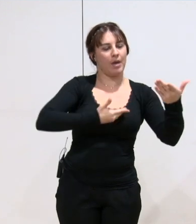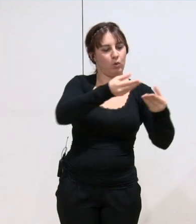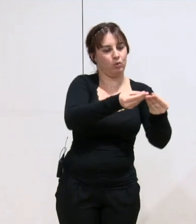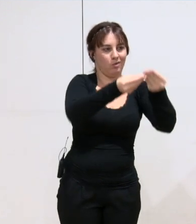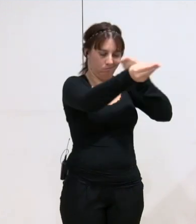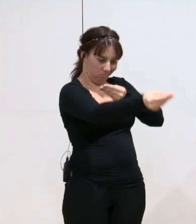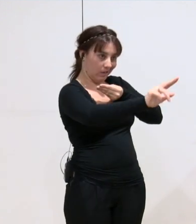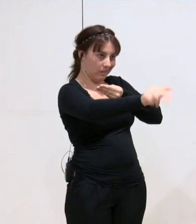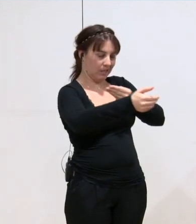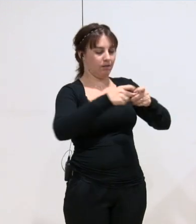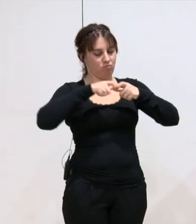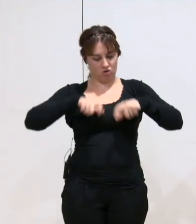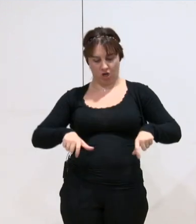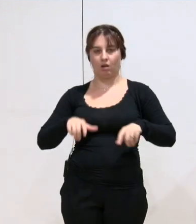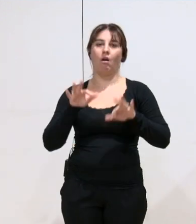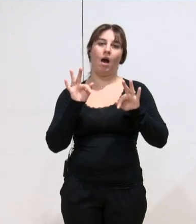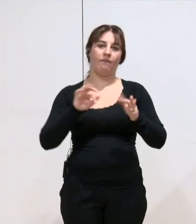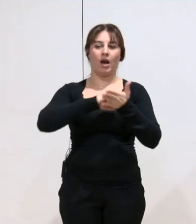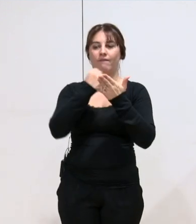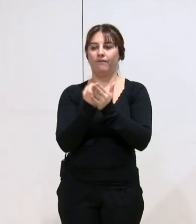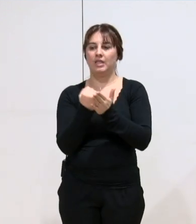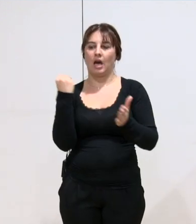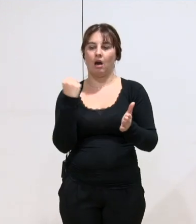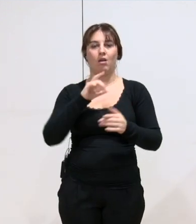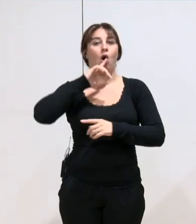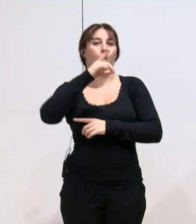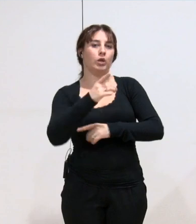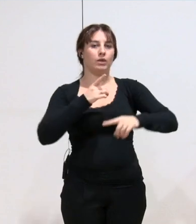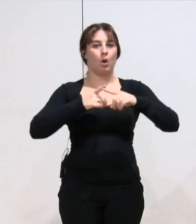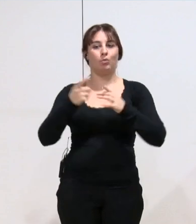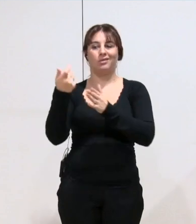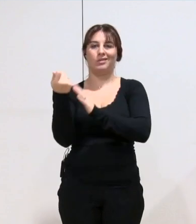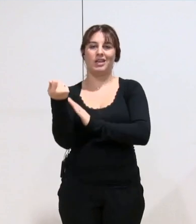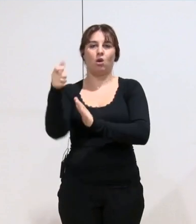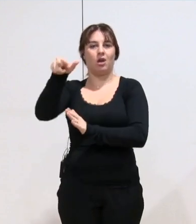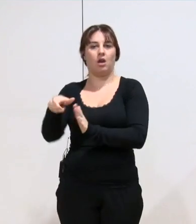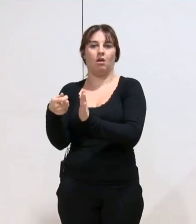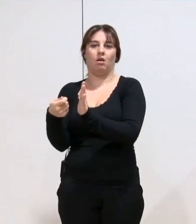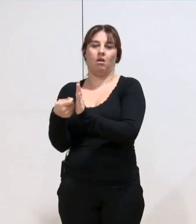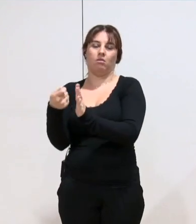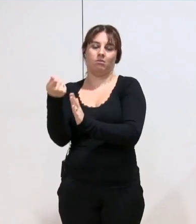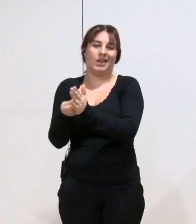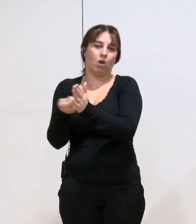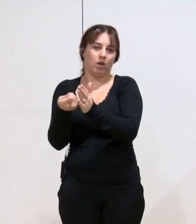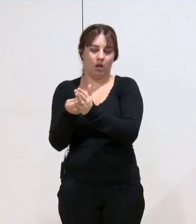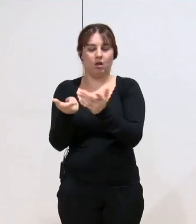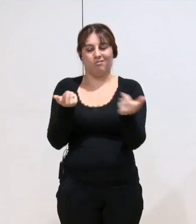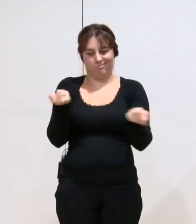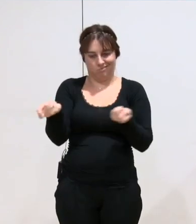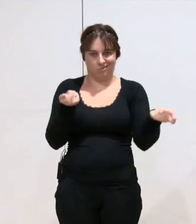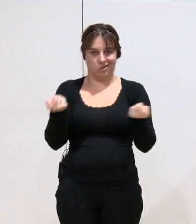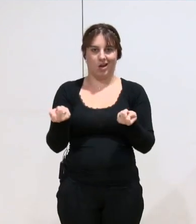les visas purement comptables auprès de l'ordonnateur et du trésorier. Donc une procédure qui